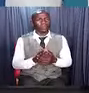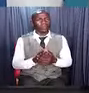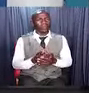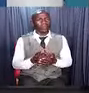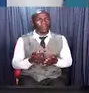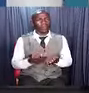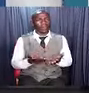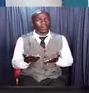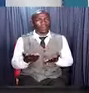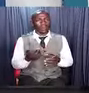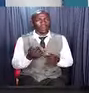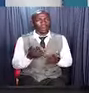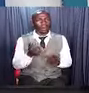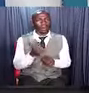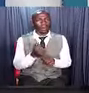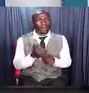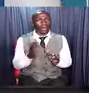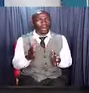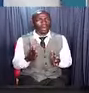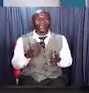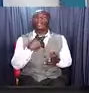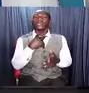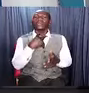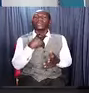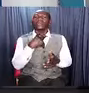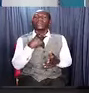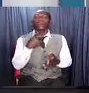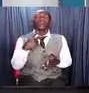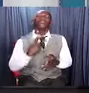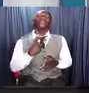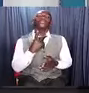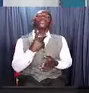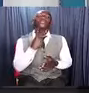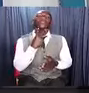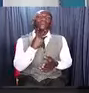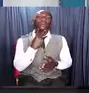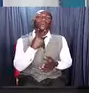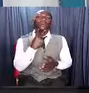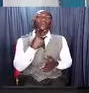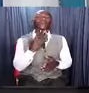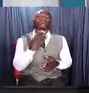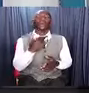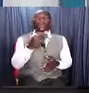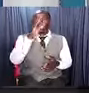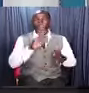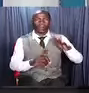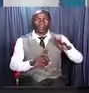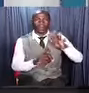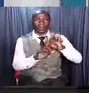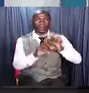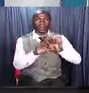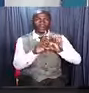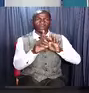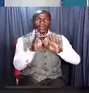ni mtumishi wa nyumbani. Because he was just a slave at kazi home. Kazi hiyo ilikuwa hemridishi. He was not edified anatamani with the work. Anatamani Mungu ajidhihirishe kwake. He wanted God